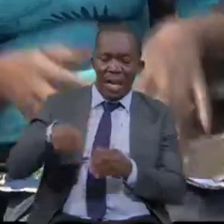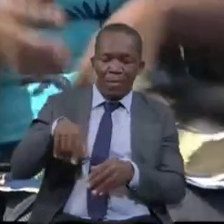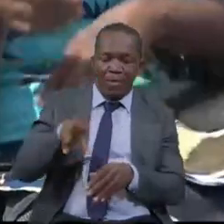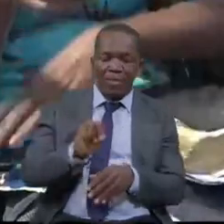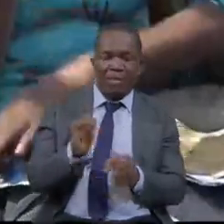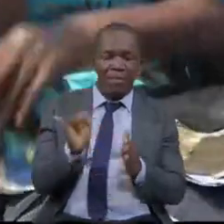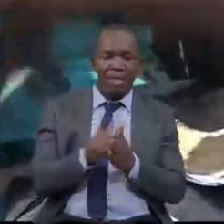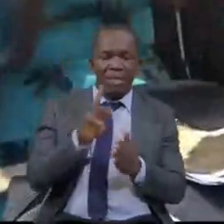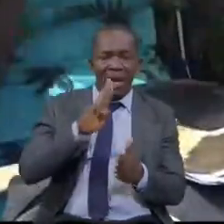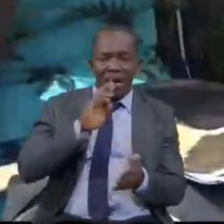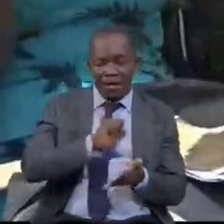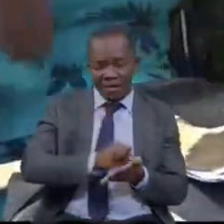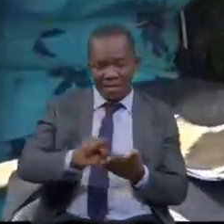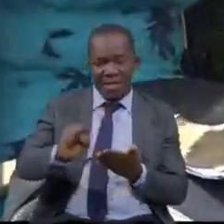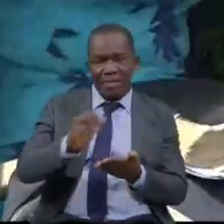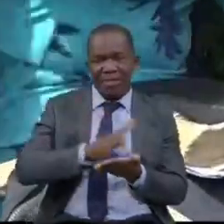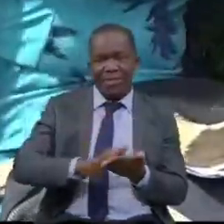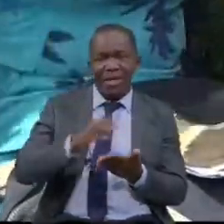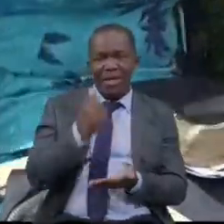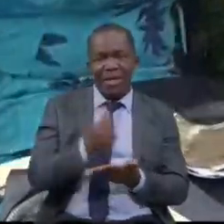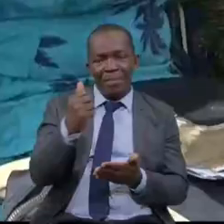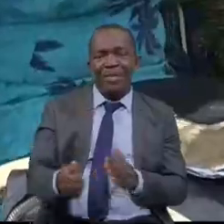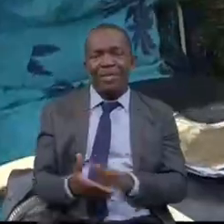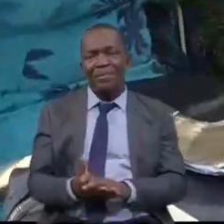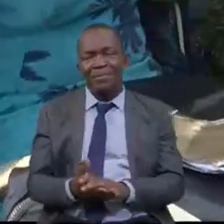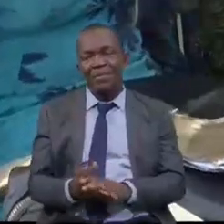Amen. Sanctifié. Tu seras sanctifié.